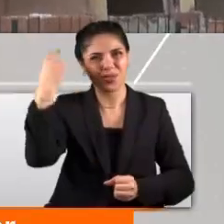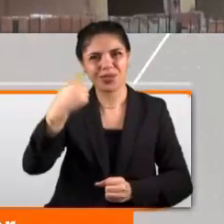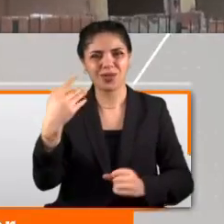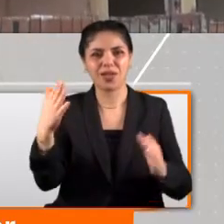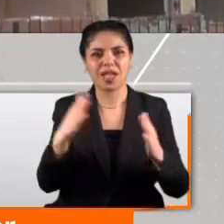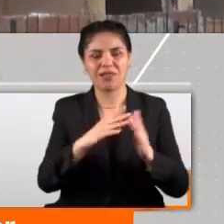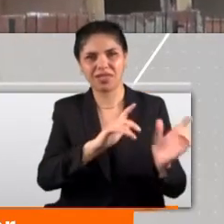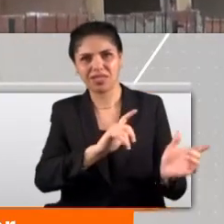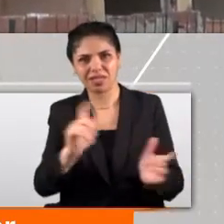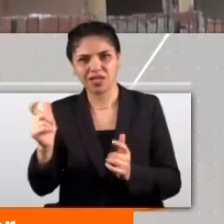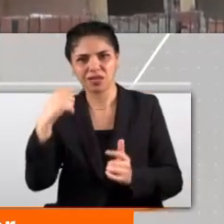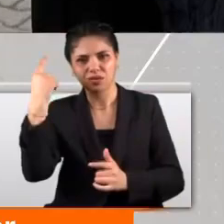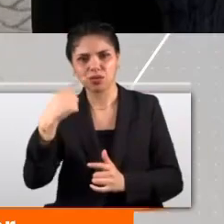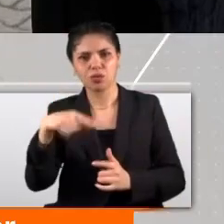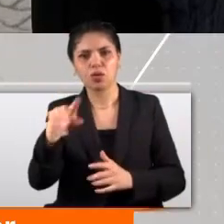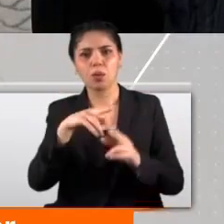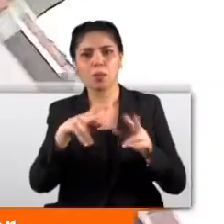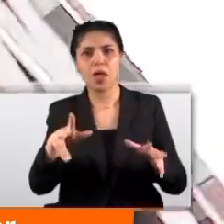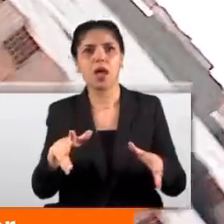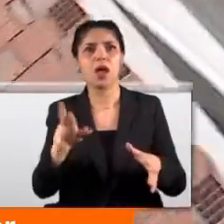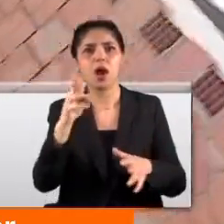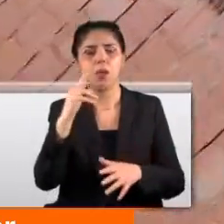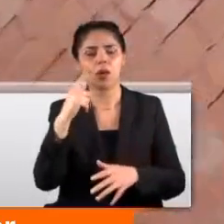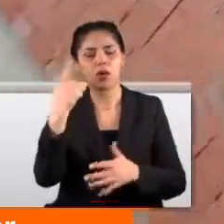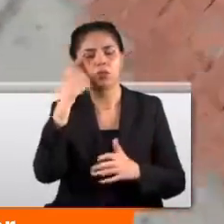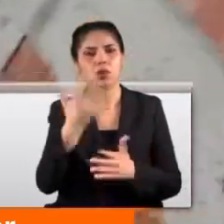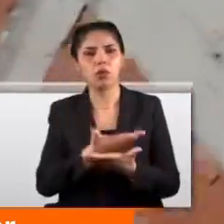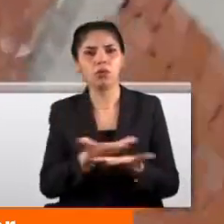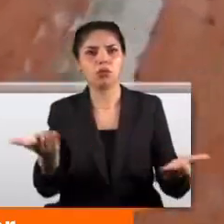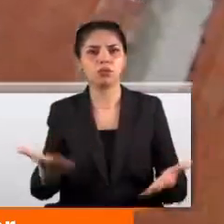evlerini boşaltanlar çürük raporuyla şokta.